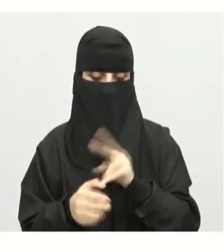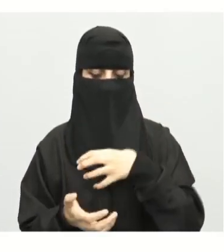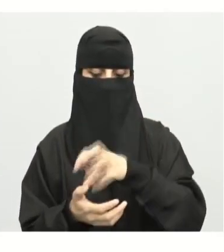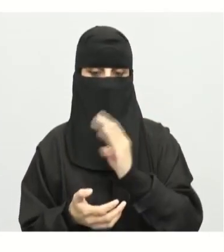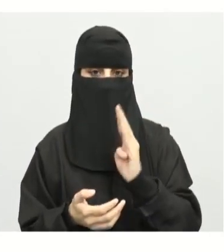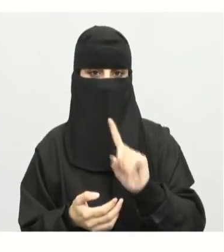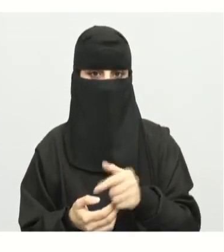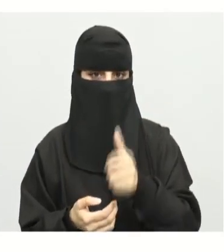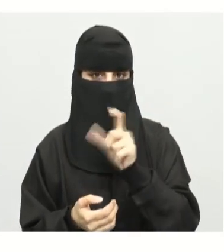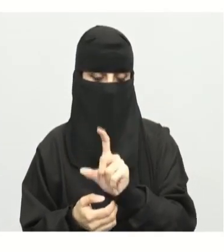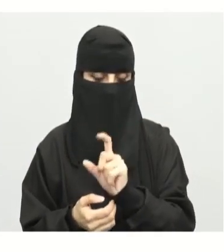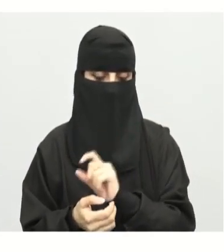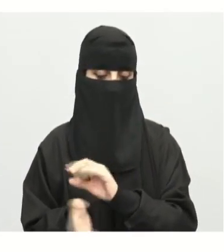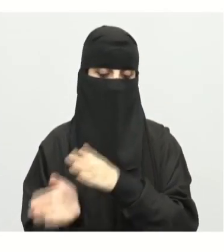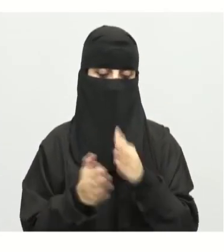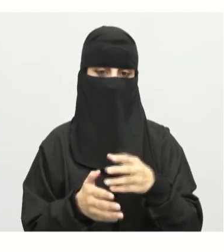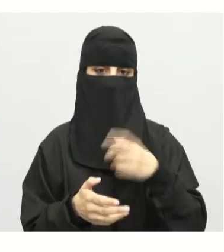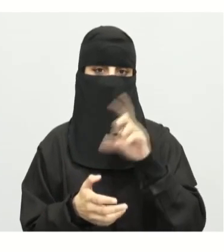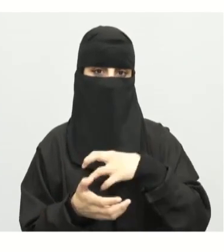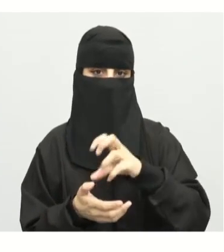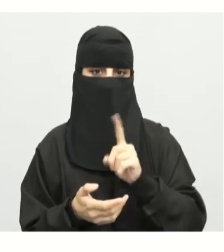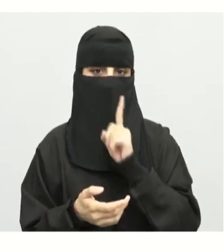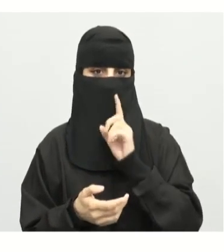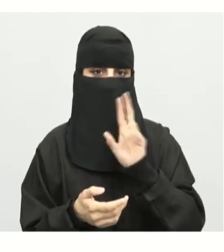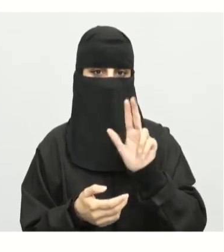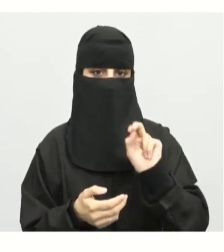جزيره جنى جزر فرسان